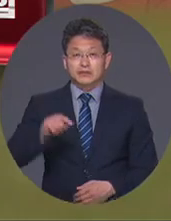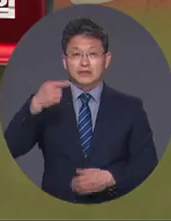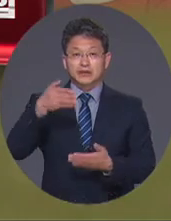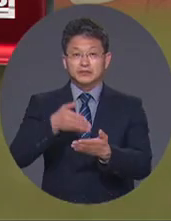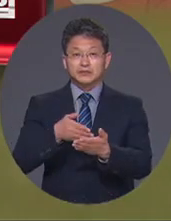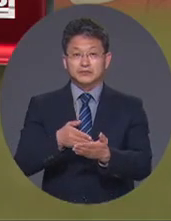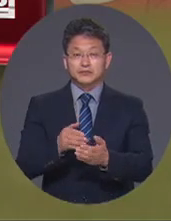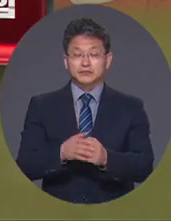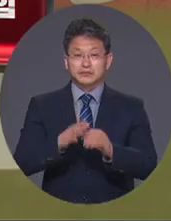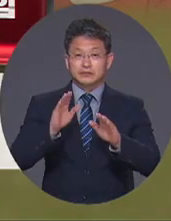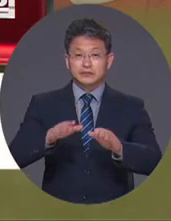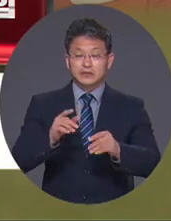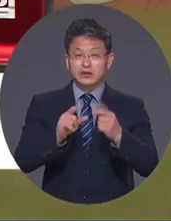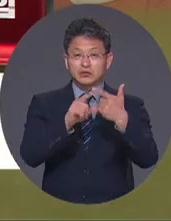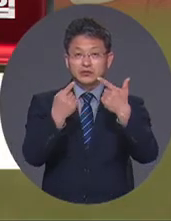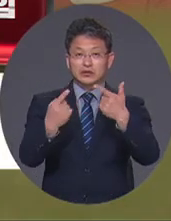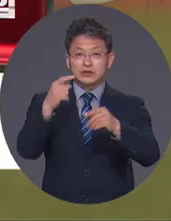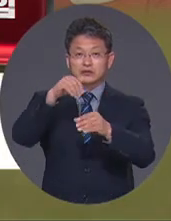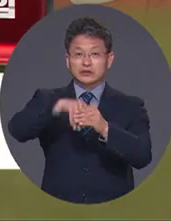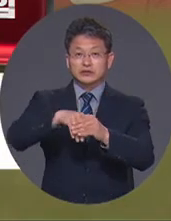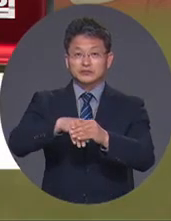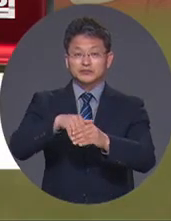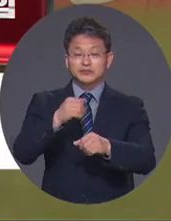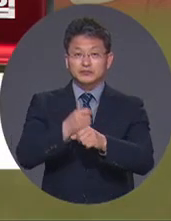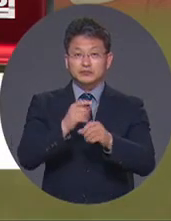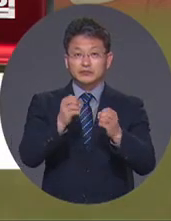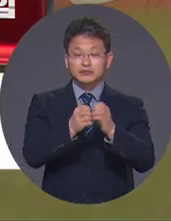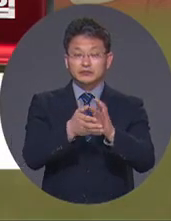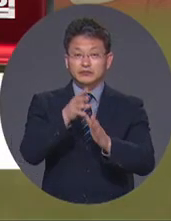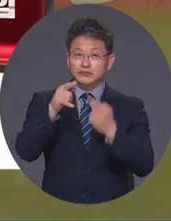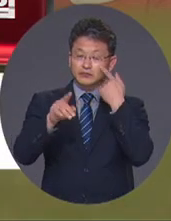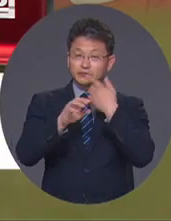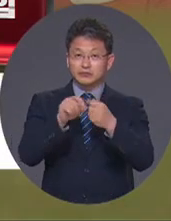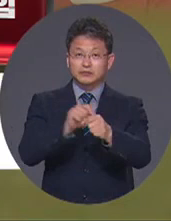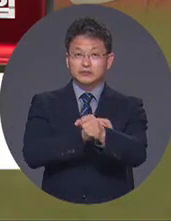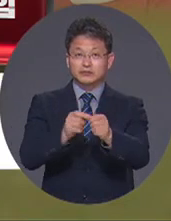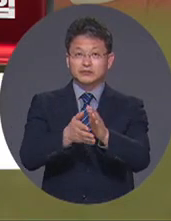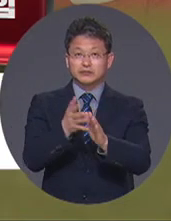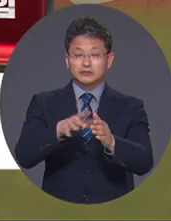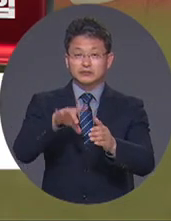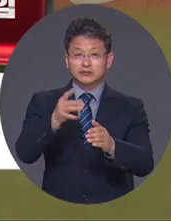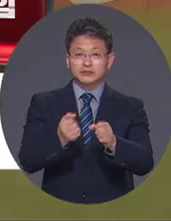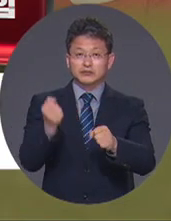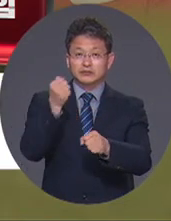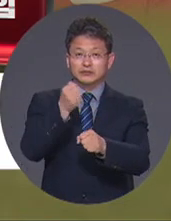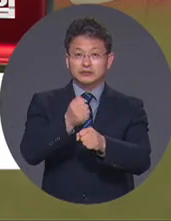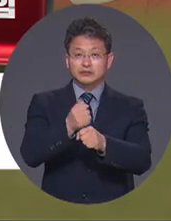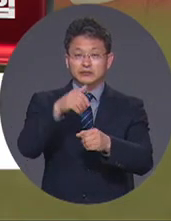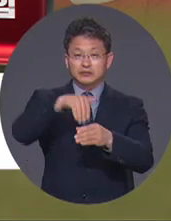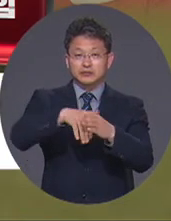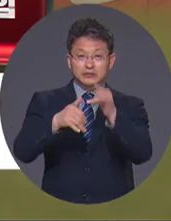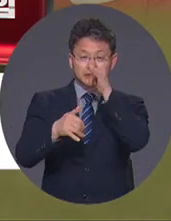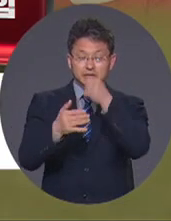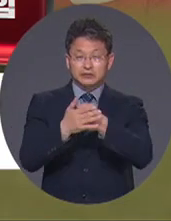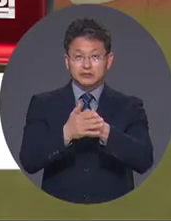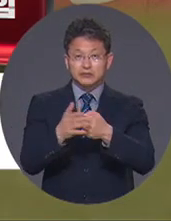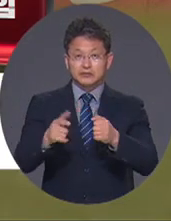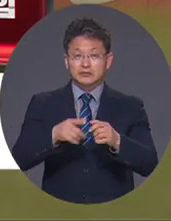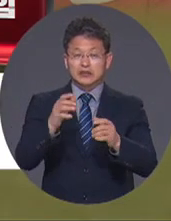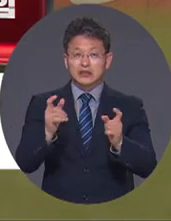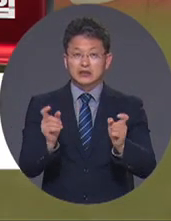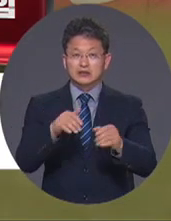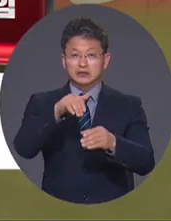다음 뉴스입니다. 이번 6.1 지방선거가 창원시로서는 특례시로 승격된 이후 처음으로 치르는 선거인 만큼